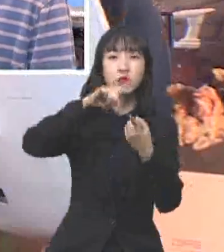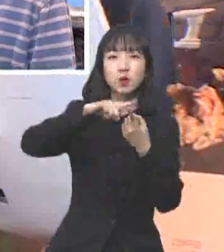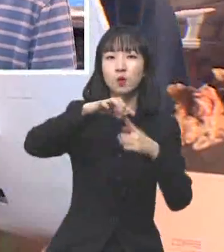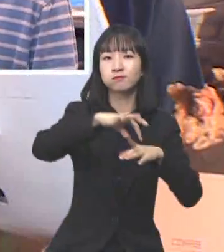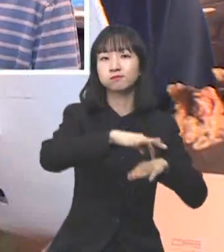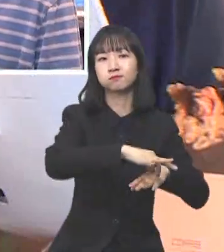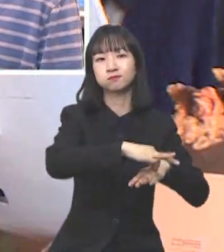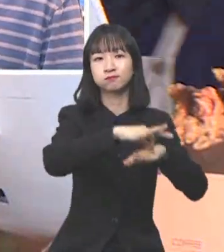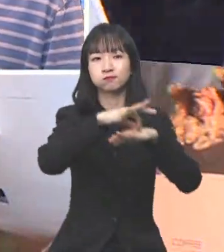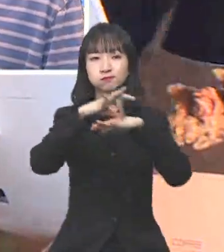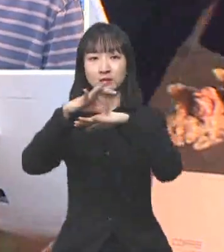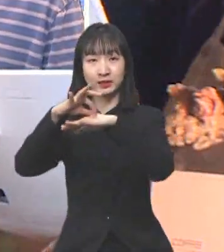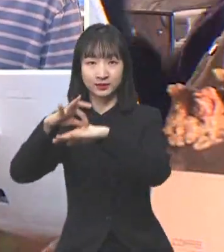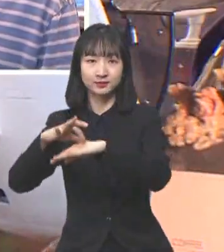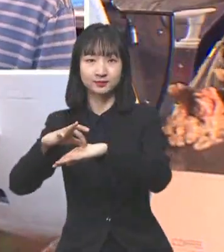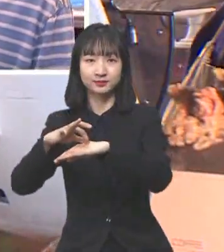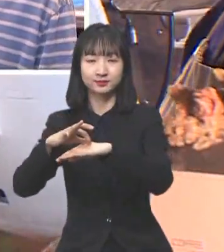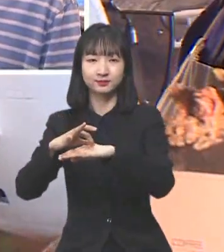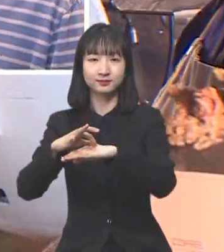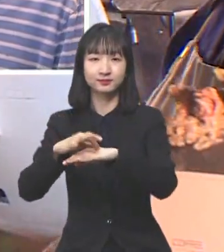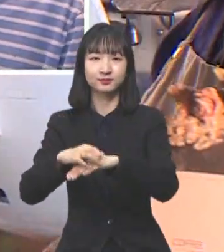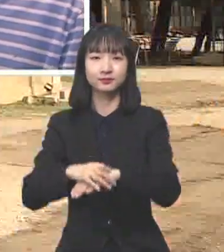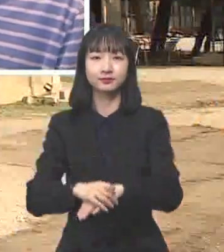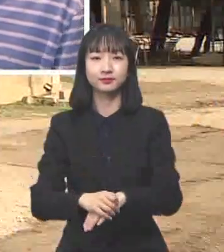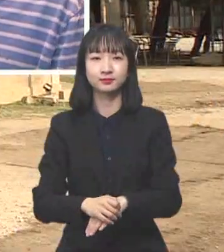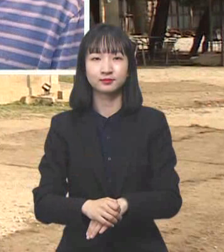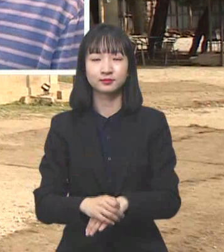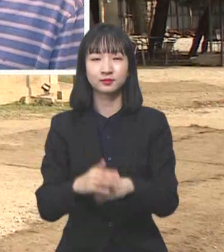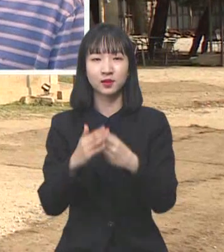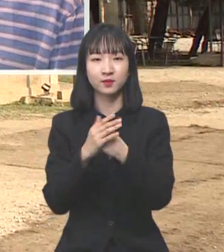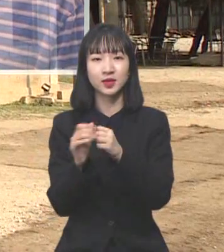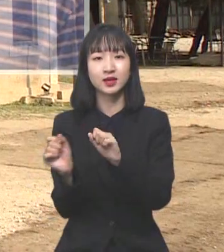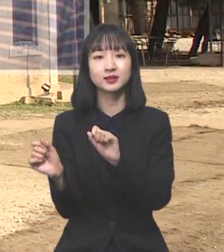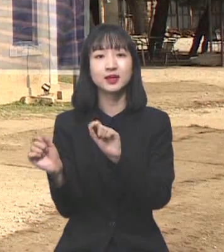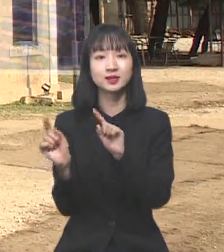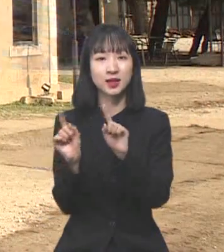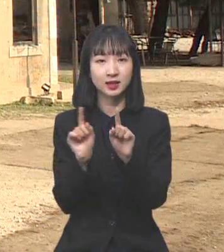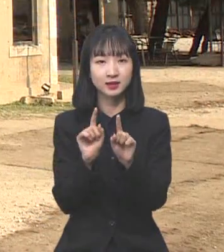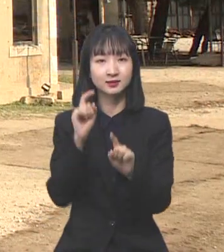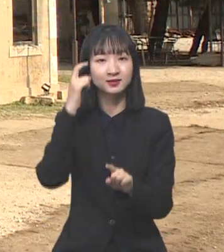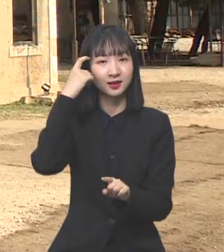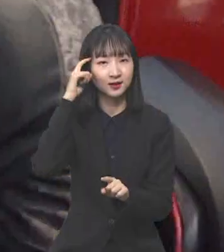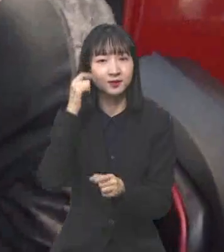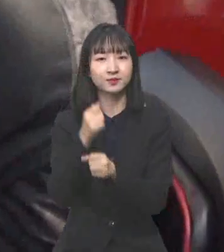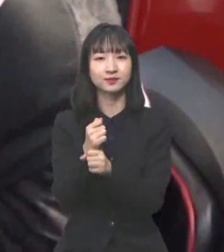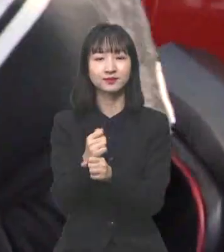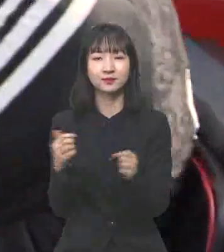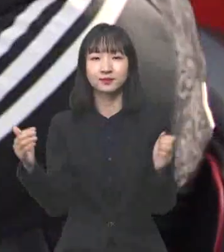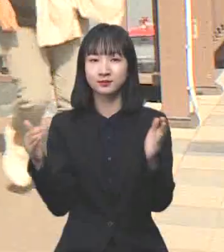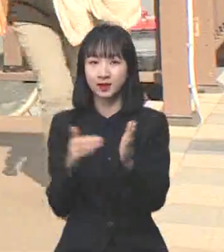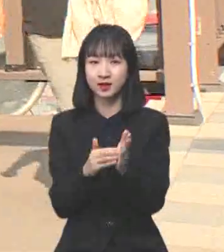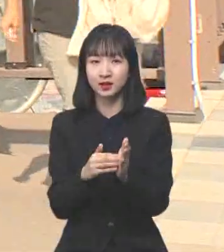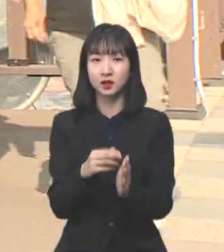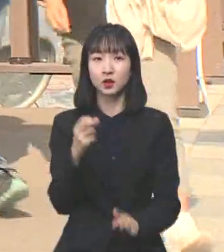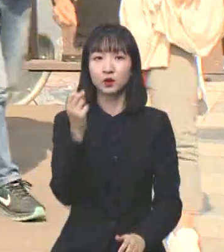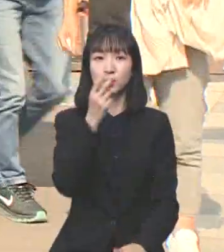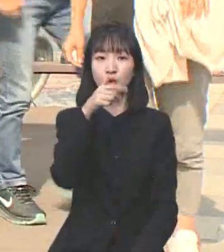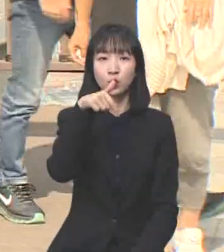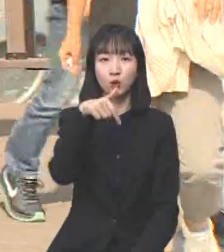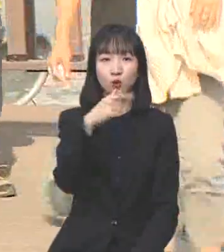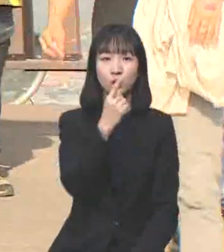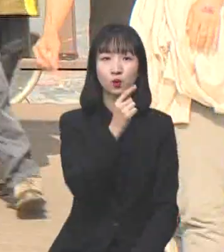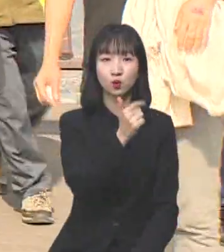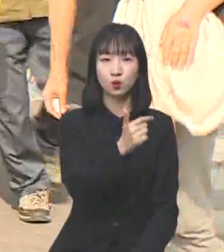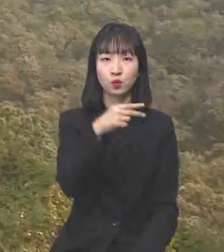그게 가장 그 재생의 기본이 돼야 되요 곤돌라를 타고 산을 오르면